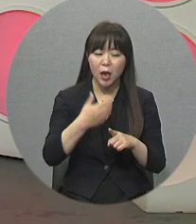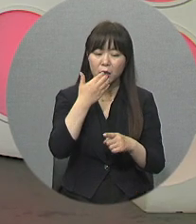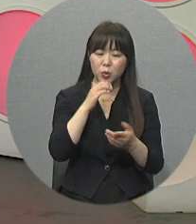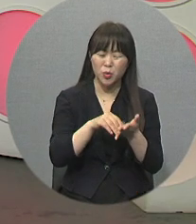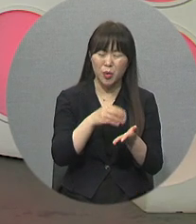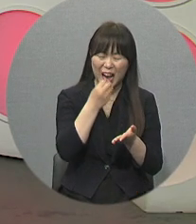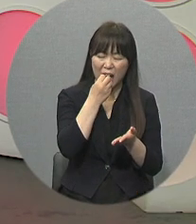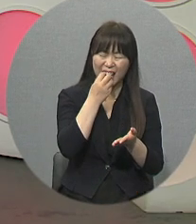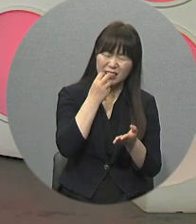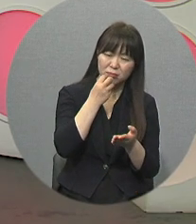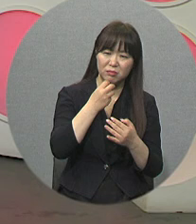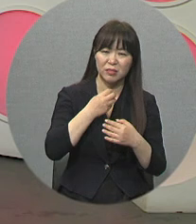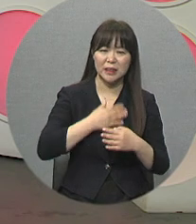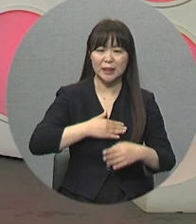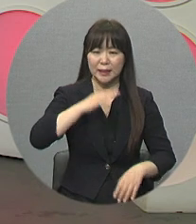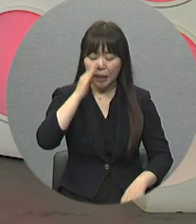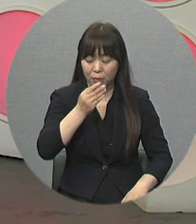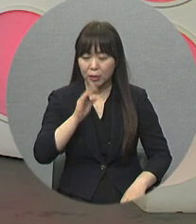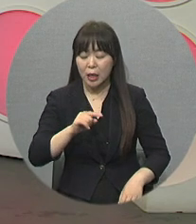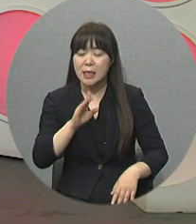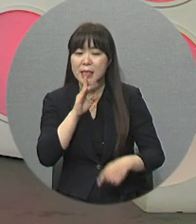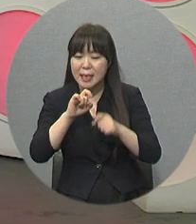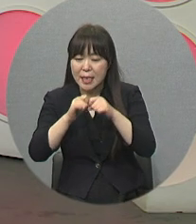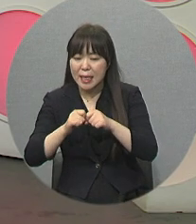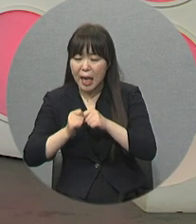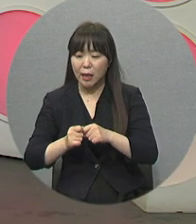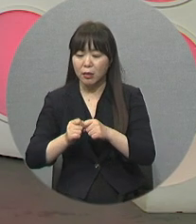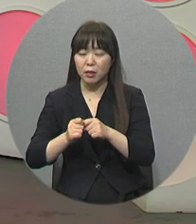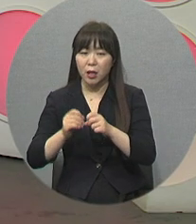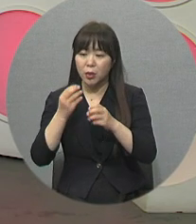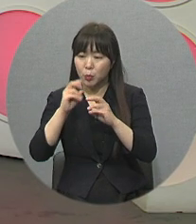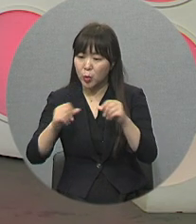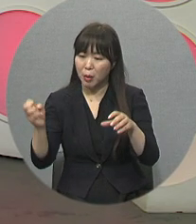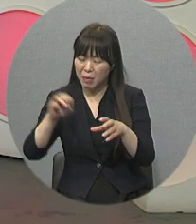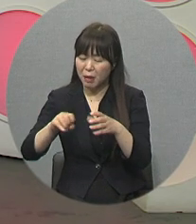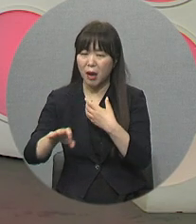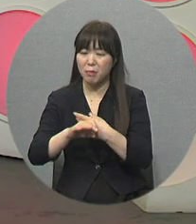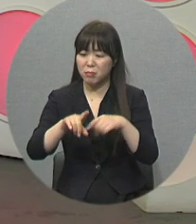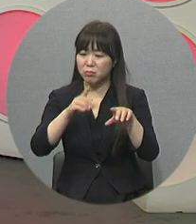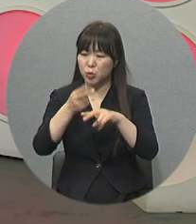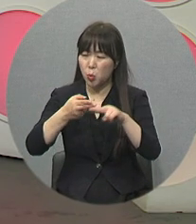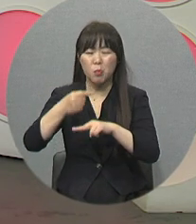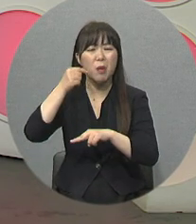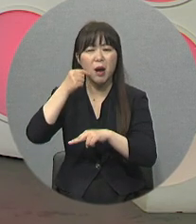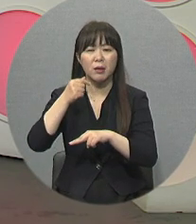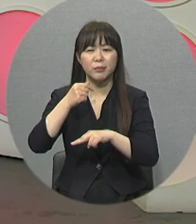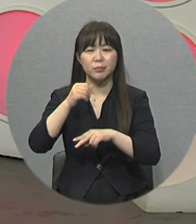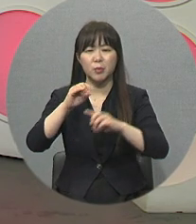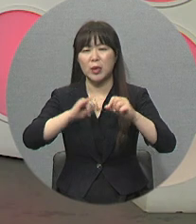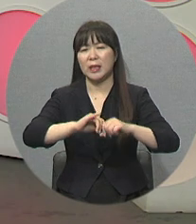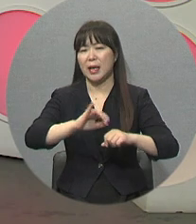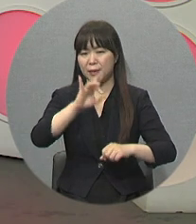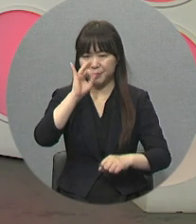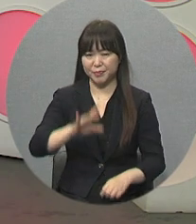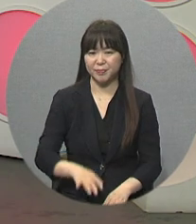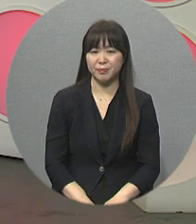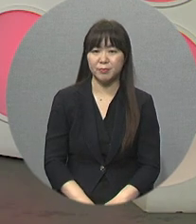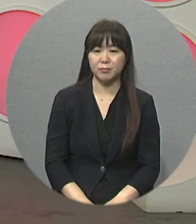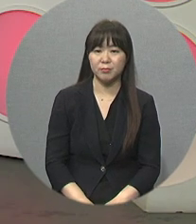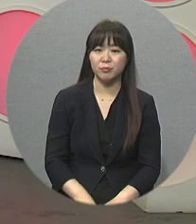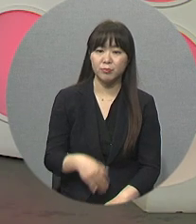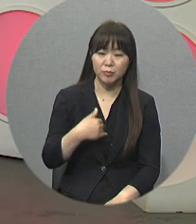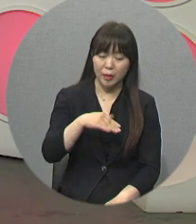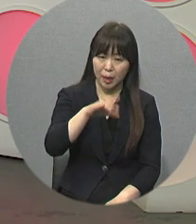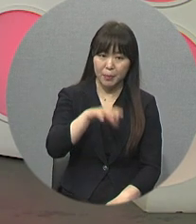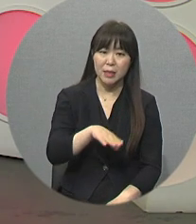언짢은데 깨에 모래를 넣으면 음식을 할 수 있겠니? 아무래도 모래는 아니야. 엄마는 내